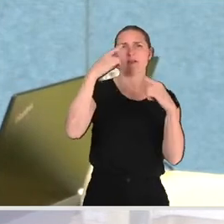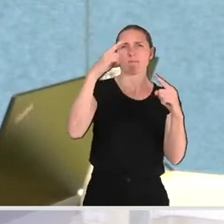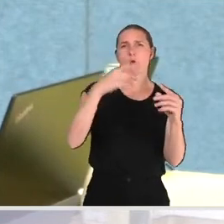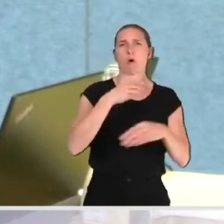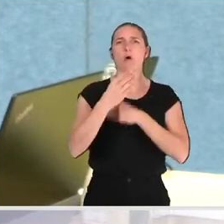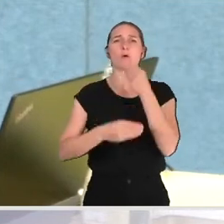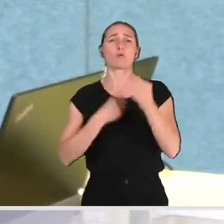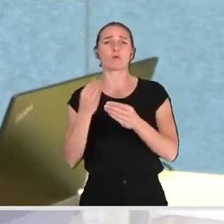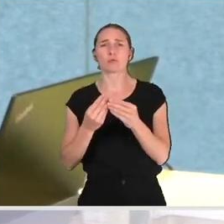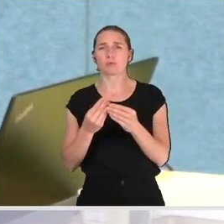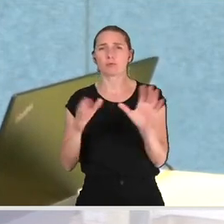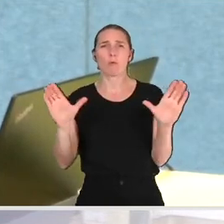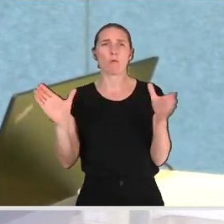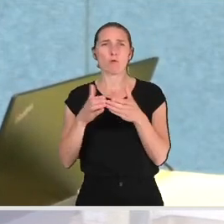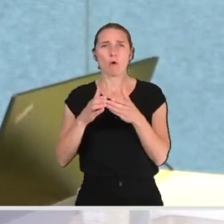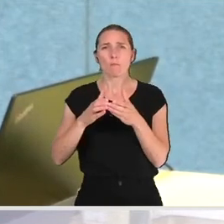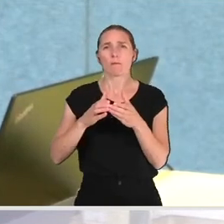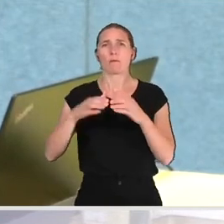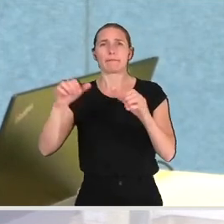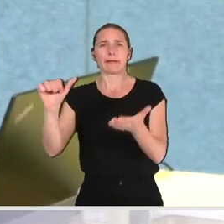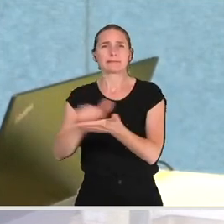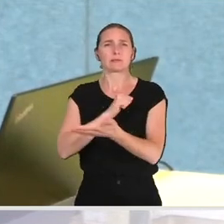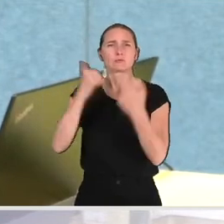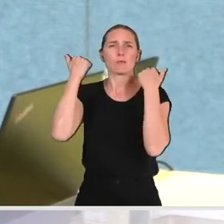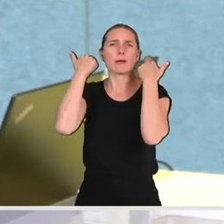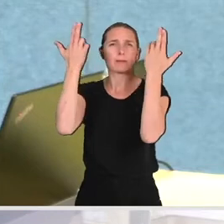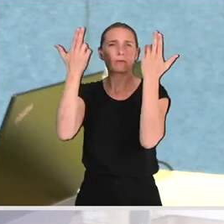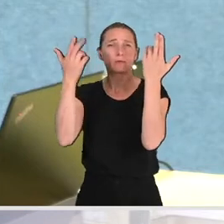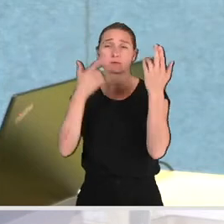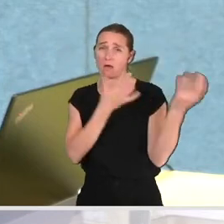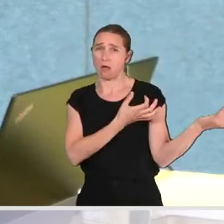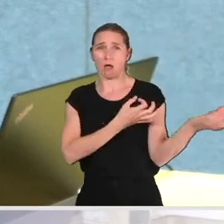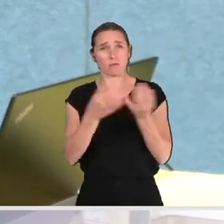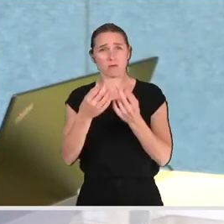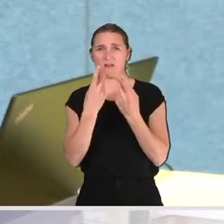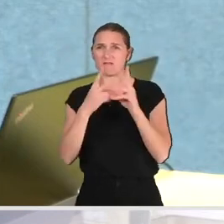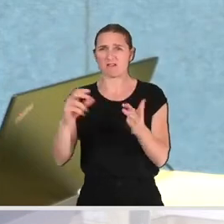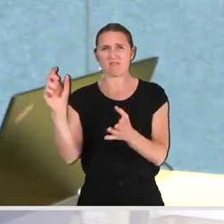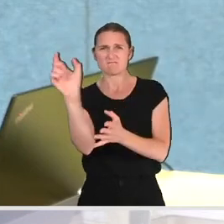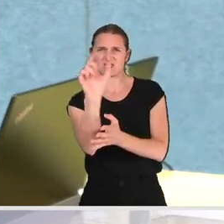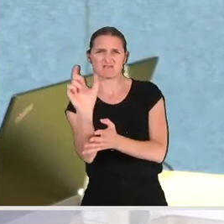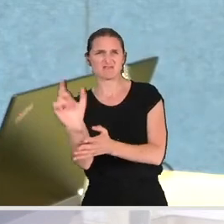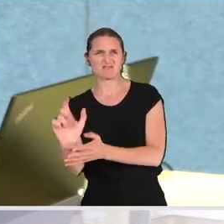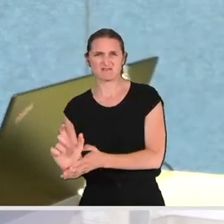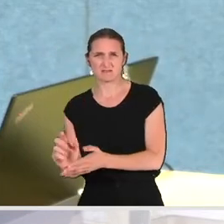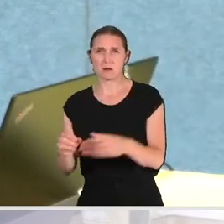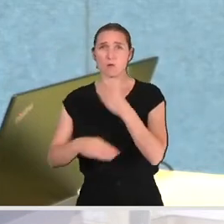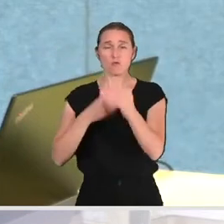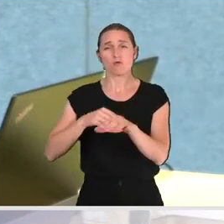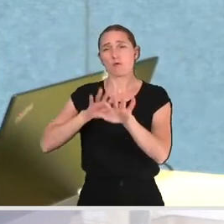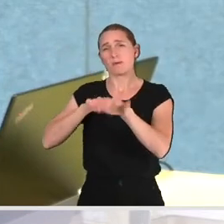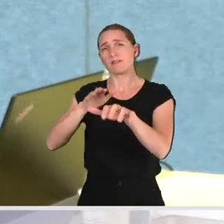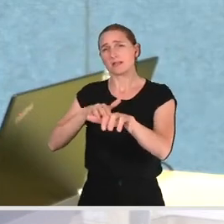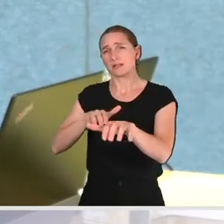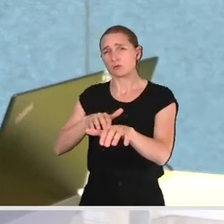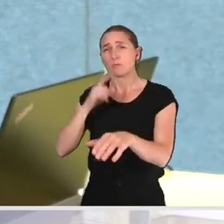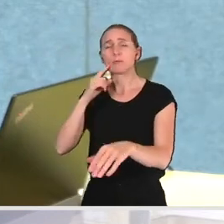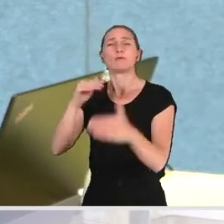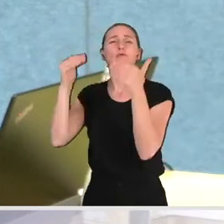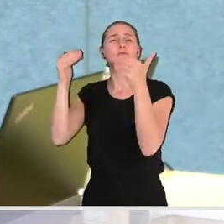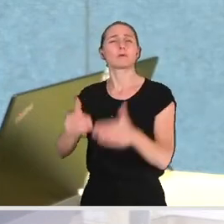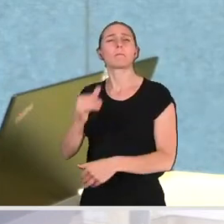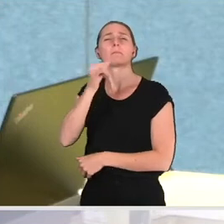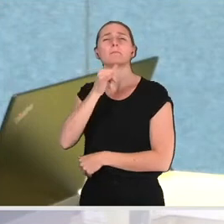Rébellion, qui dégrade régulièrement la ville, ou encore des manifestants de Stop Micro, qui y ont confectionné